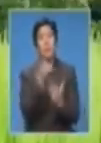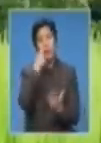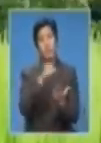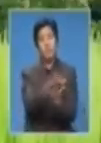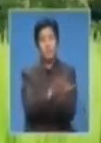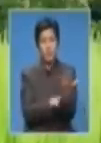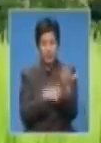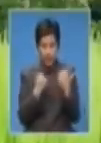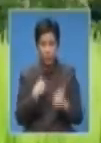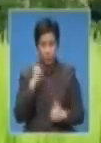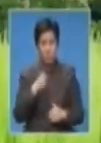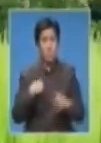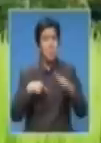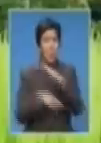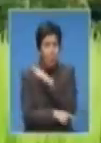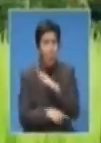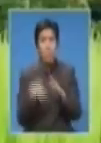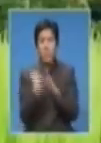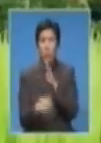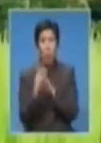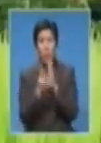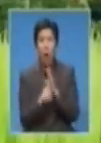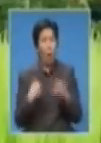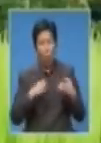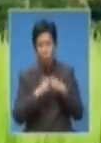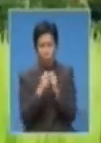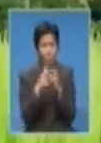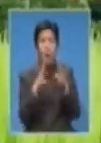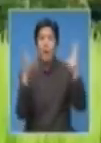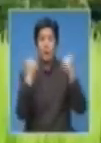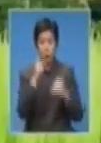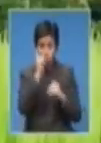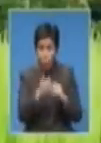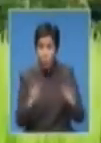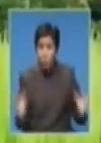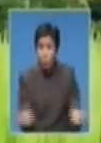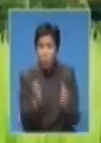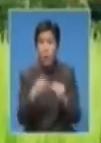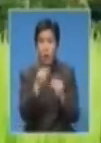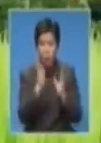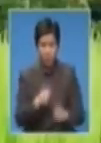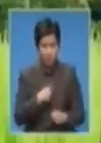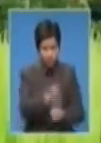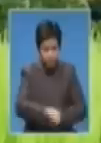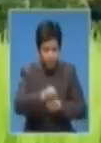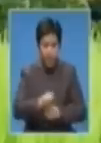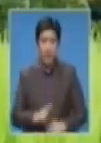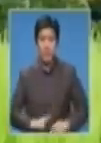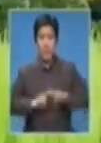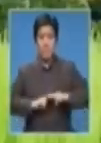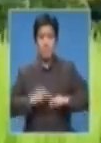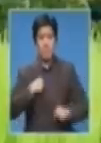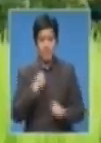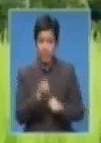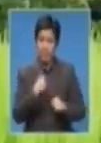มันก็มีผลเรื่องการทุจริตผิดกฎหมายอะไรเข้าไปอีกวุ่นวายหมดนะนั้นต้องส่งเสริมให้ เกษตรกรมีความแข็งแกร่งตัวเองมีการเก็บ